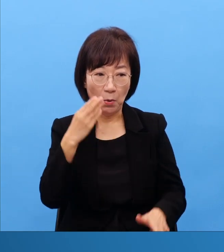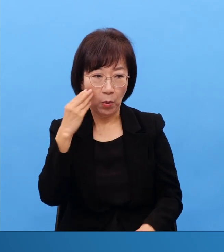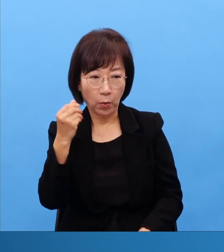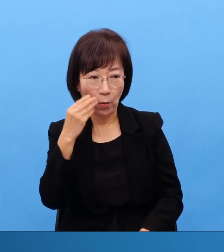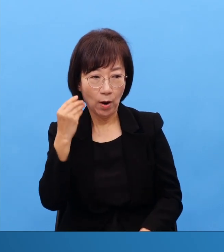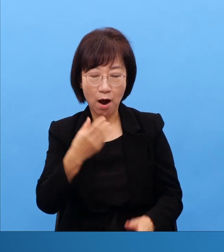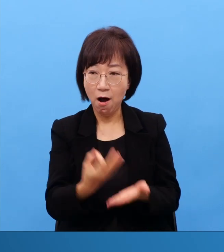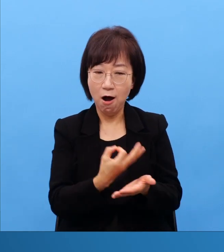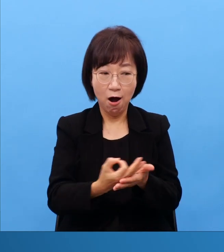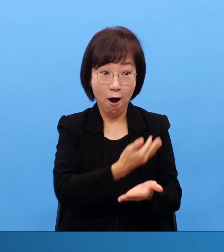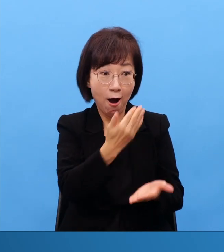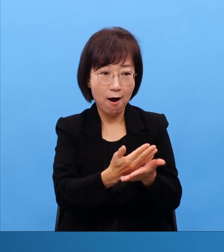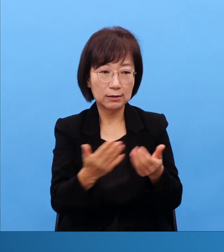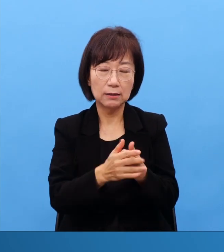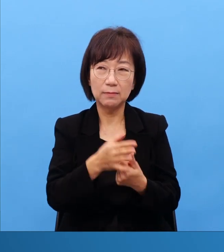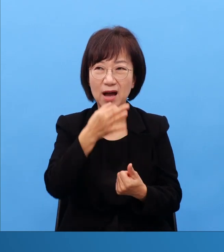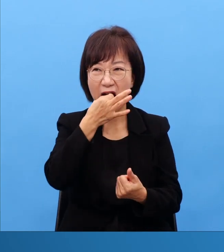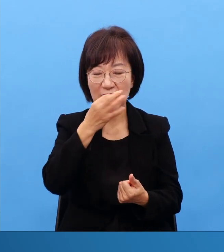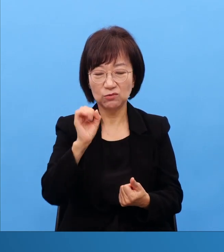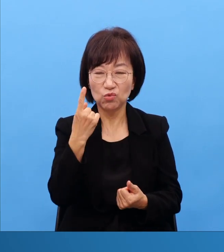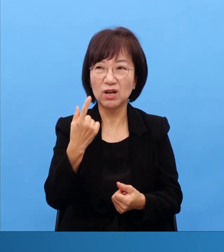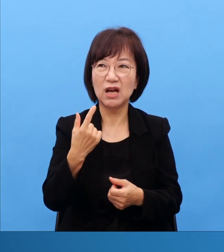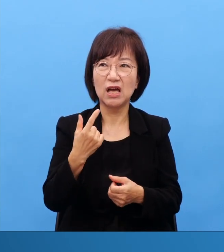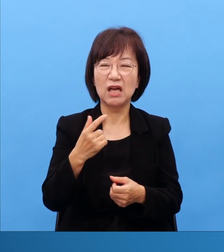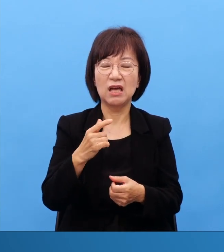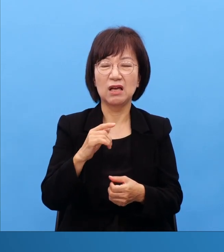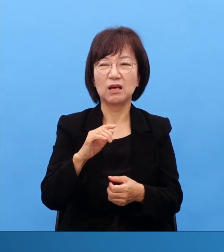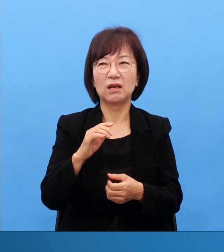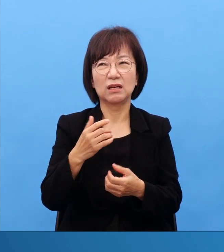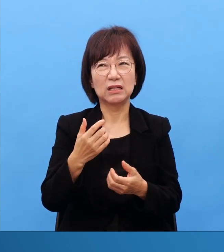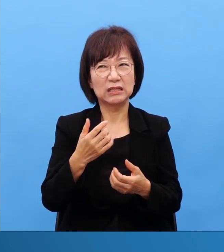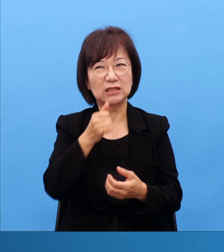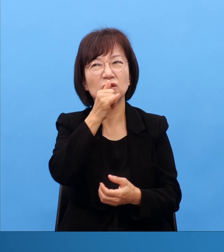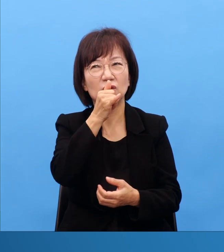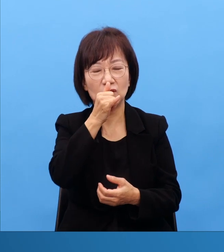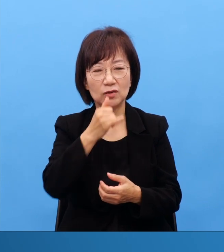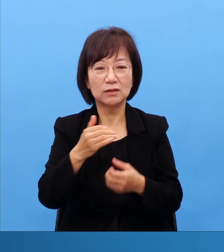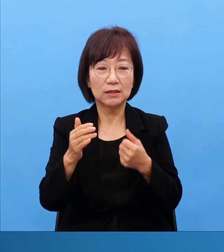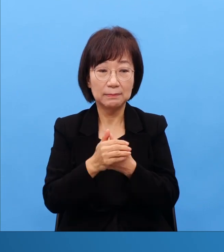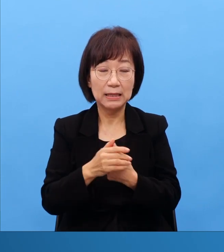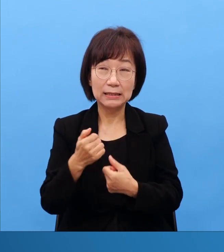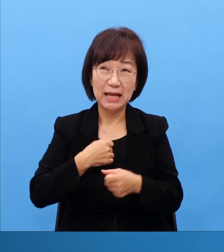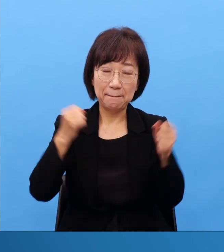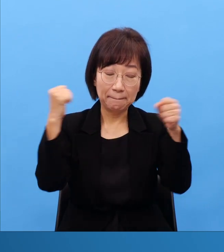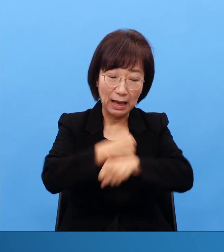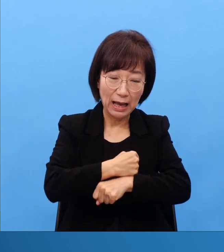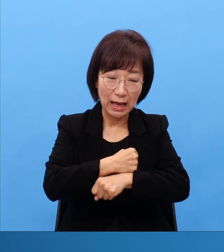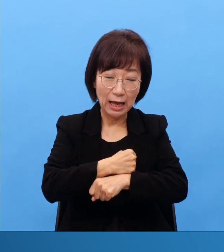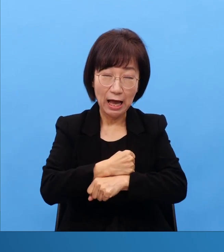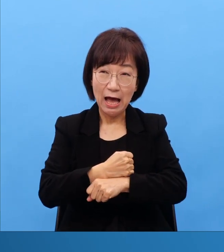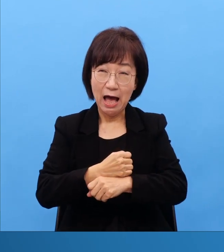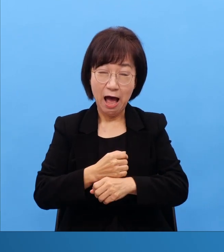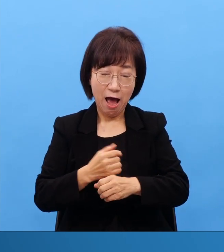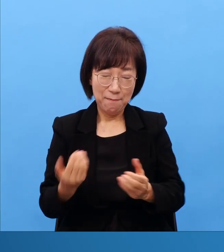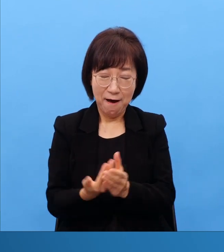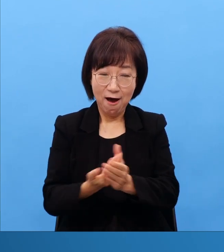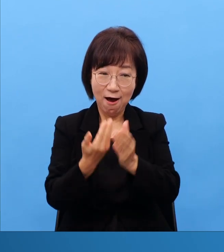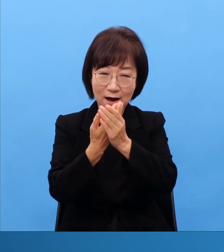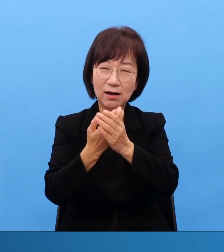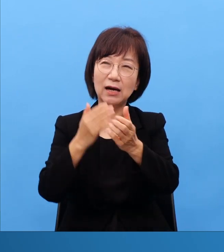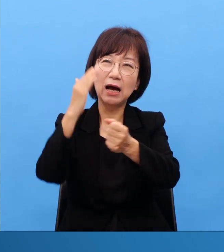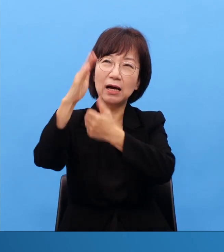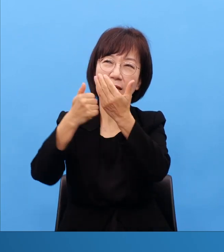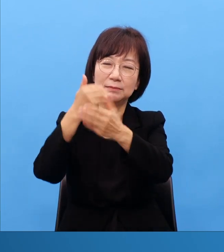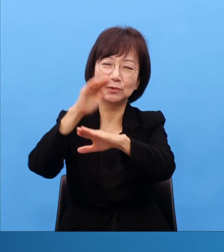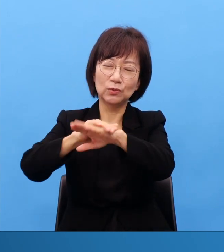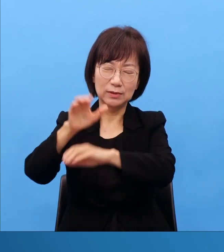that success that I'm experiencing that I'm filled with so much motive. 나를 망하게 하든 흥하게 하든 하나님이 하시면 됩니다. Whether I prosper or whether